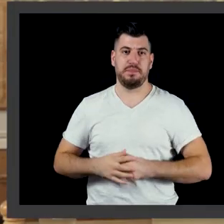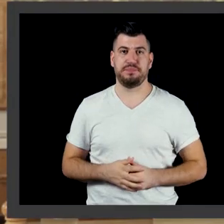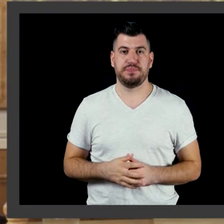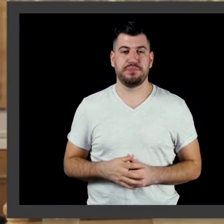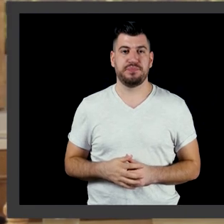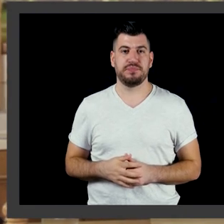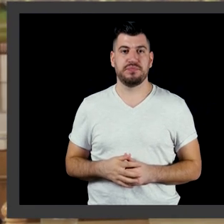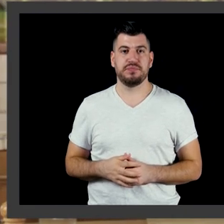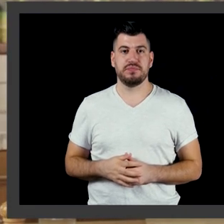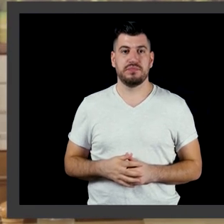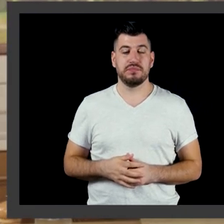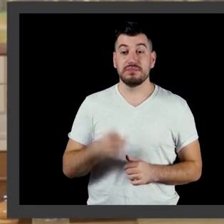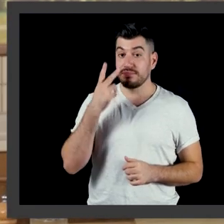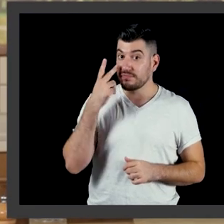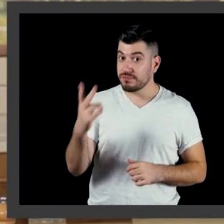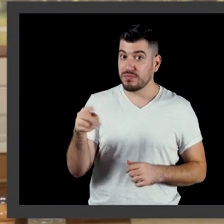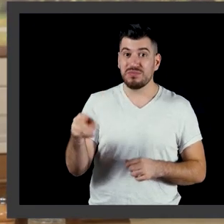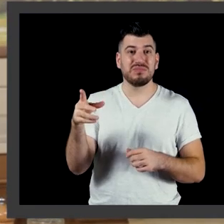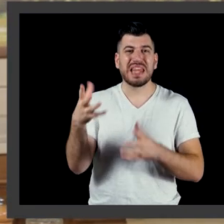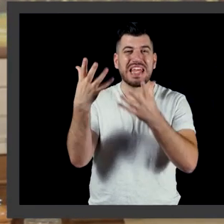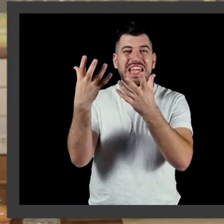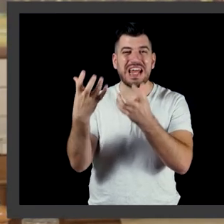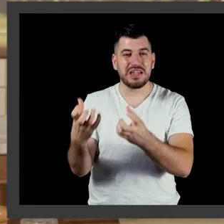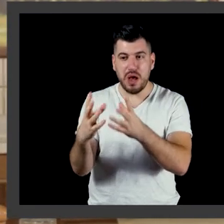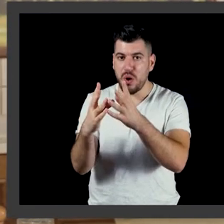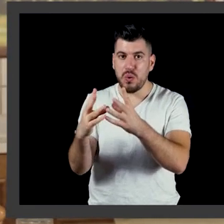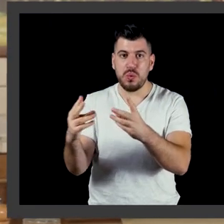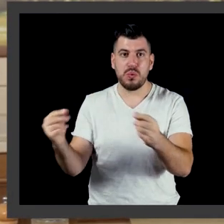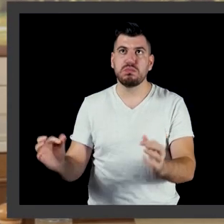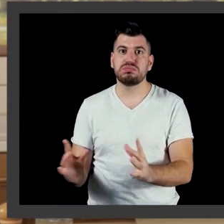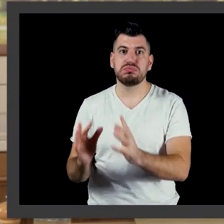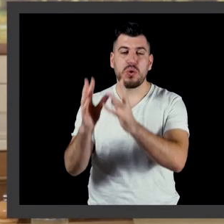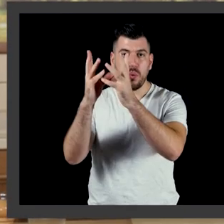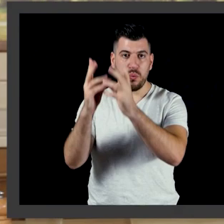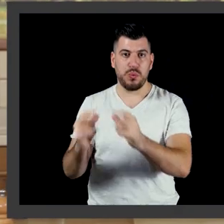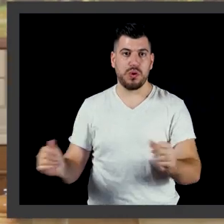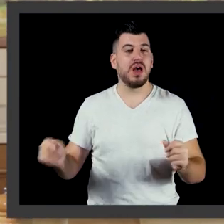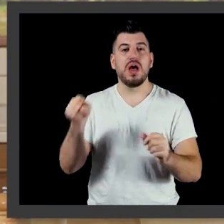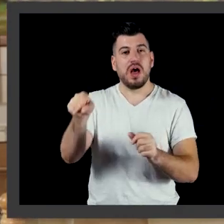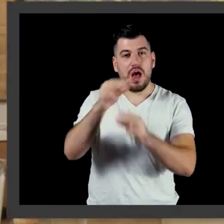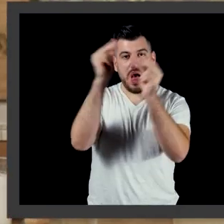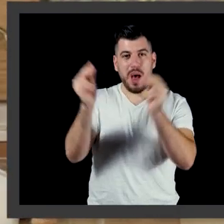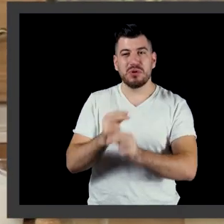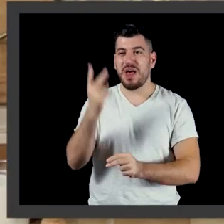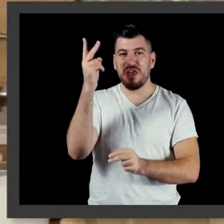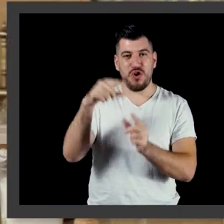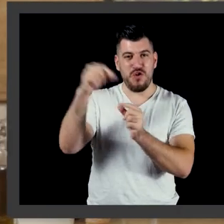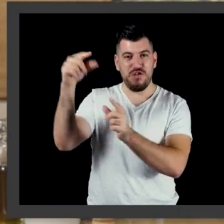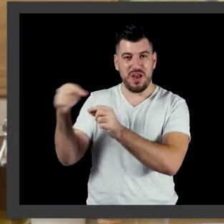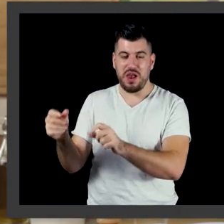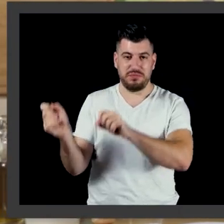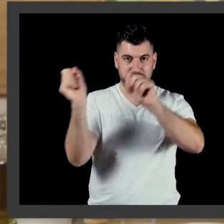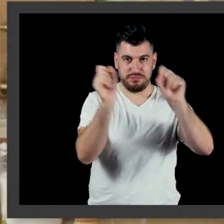Λοιπόν, όπως βλέπετε, όλη η γρασία έχει εξατμιστεί από το κιμά μου, οπότε θα βγάλω τα 2 φύλλα δάφνης, θα τα αφήσω στην